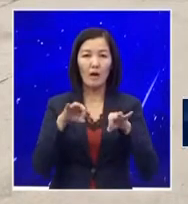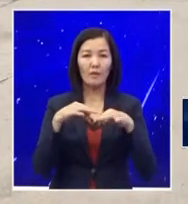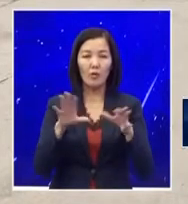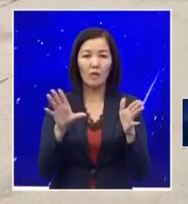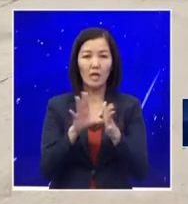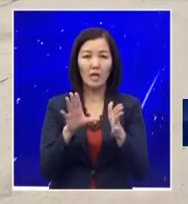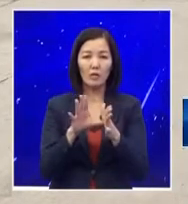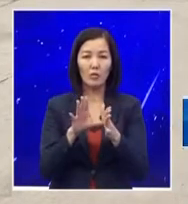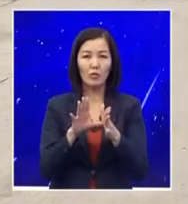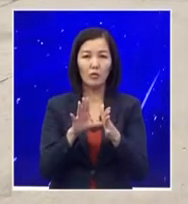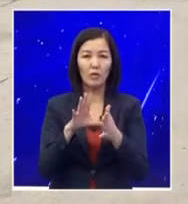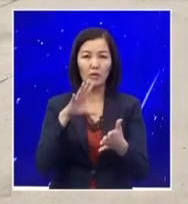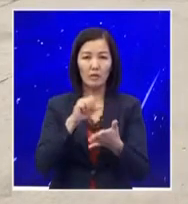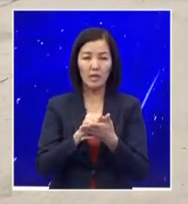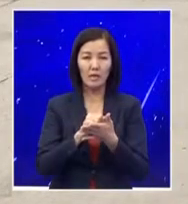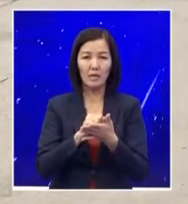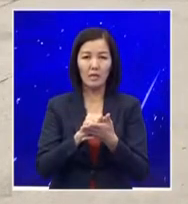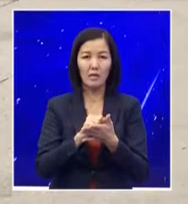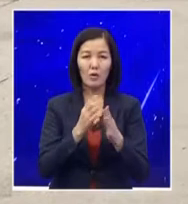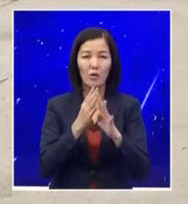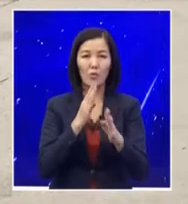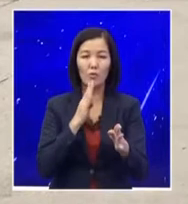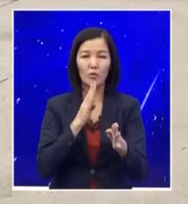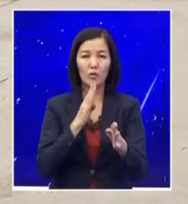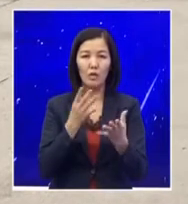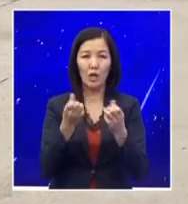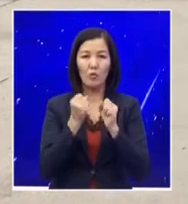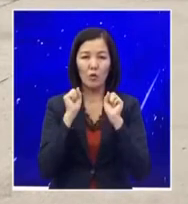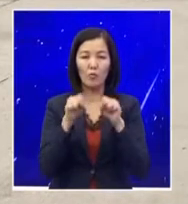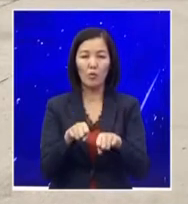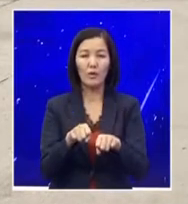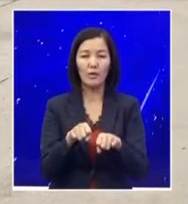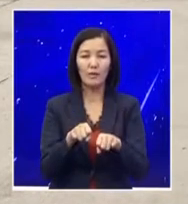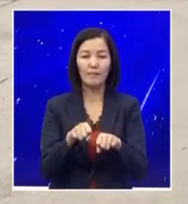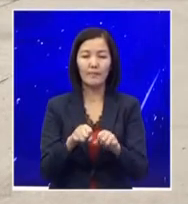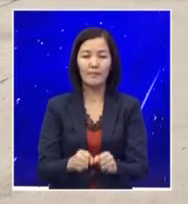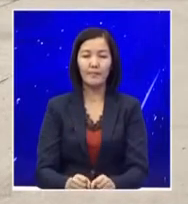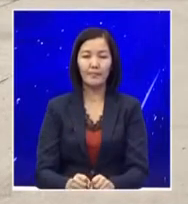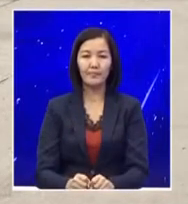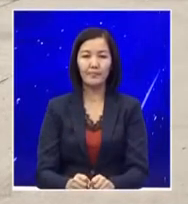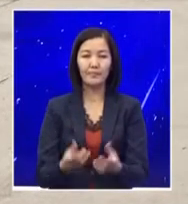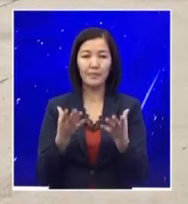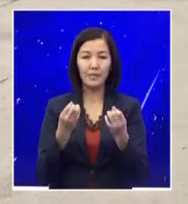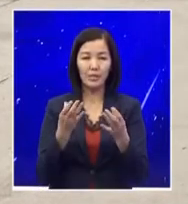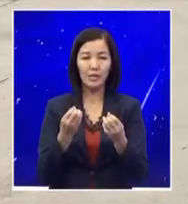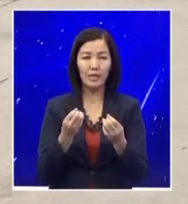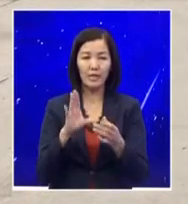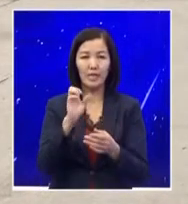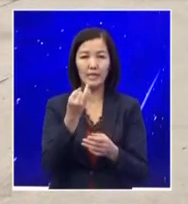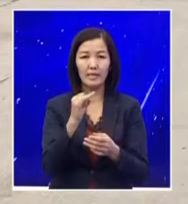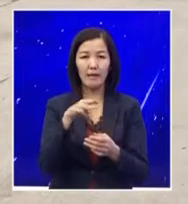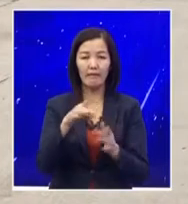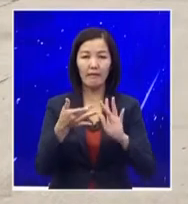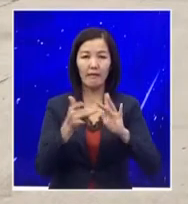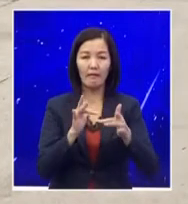электронды брондап очередь алатын мүмкіндіктері бар. Және де сол сайттан олар